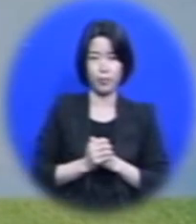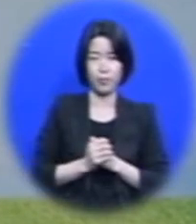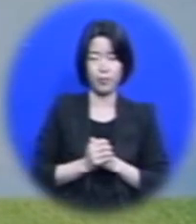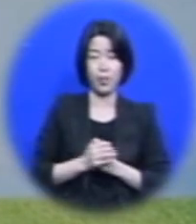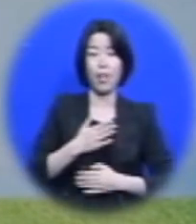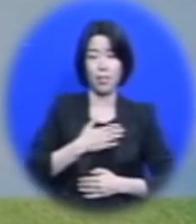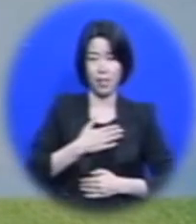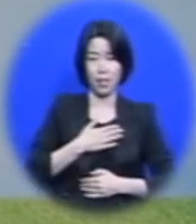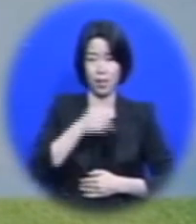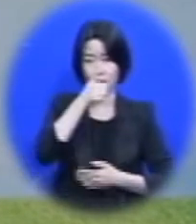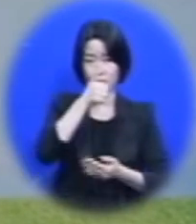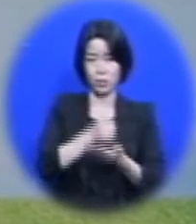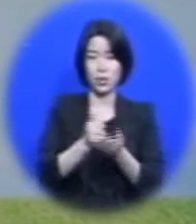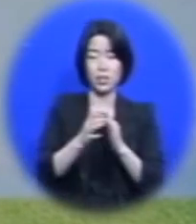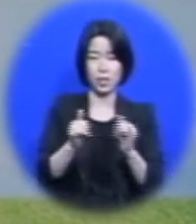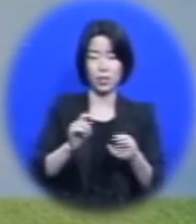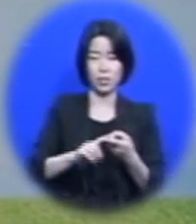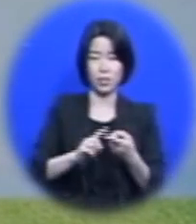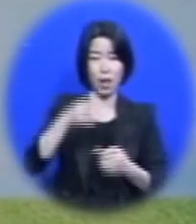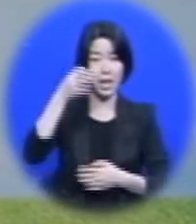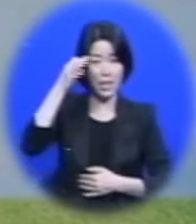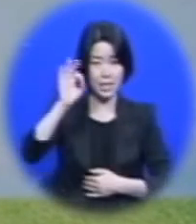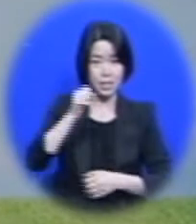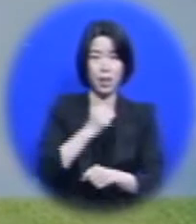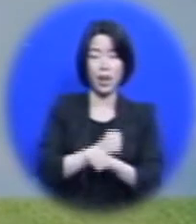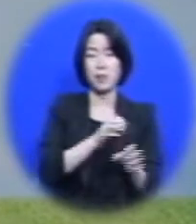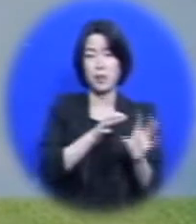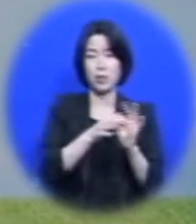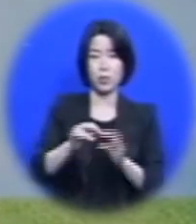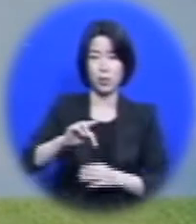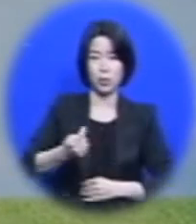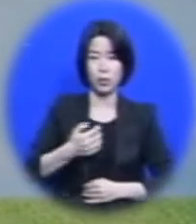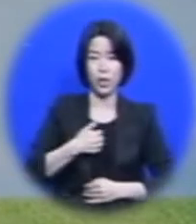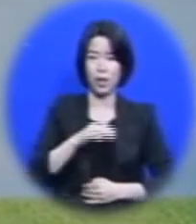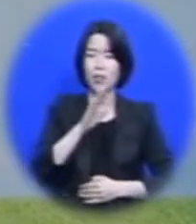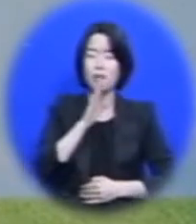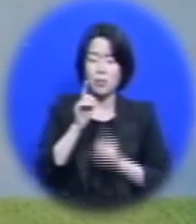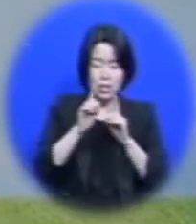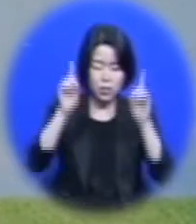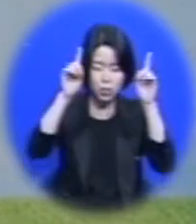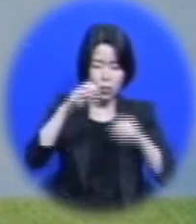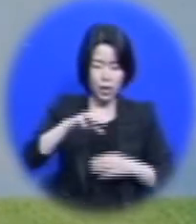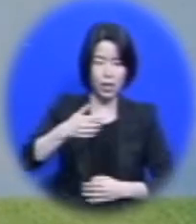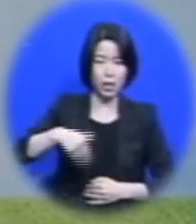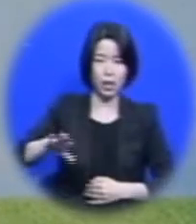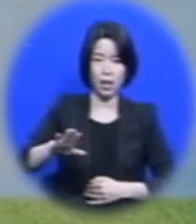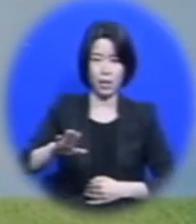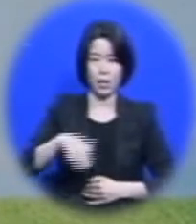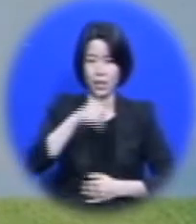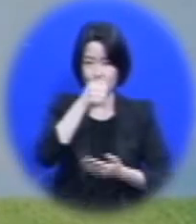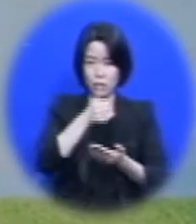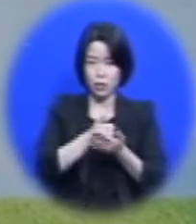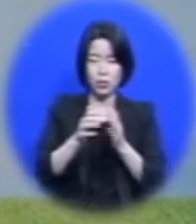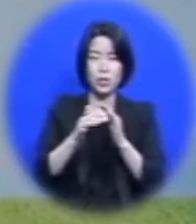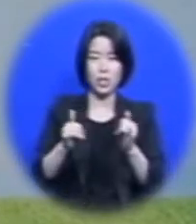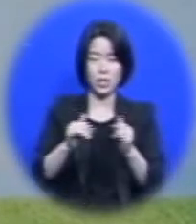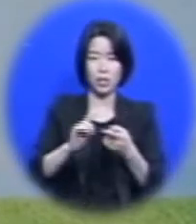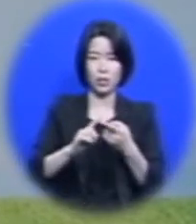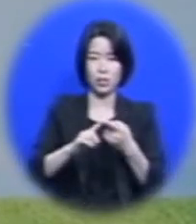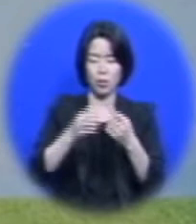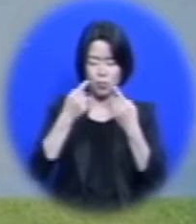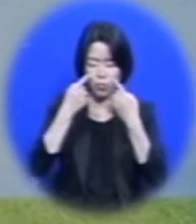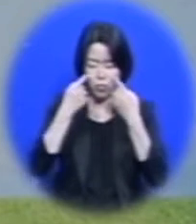자기가 죄인이라고 하는 사실을 인정하면서도 내가 정말 지옥에 갈 수밖에 없는 죄인이라는 분명한 자각이